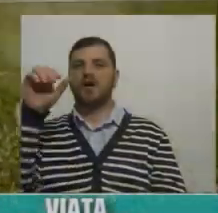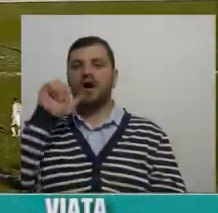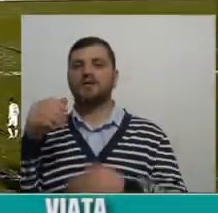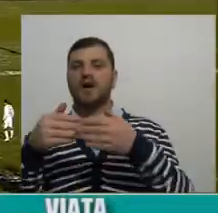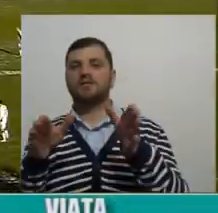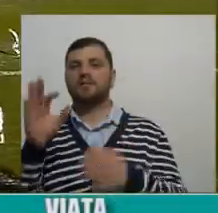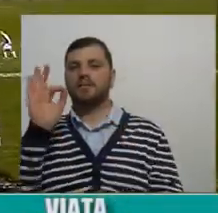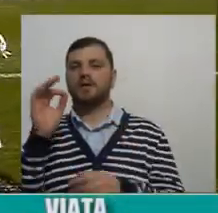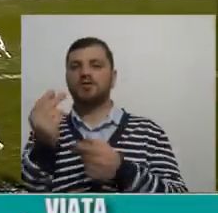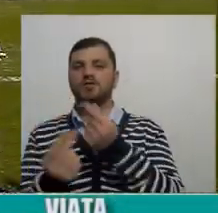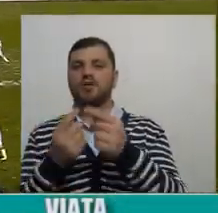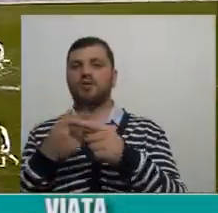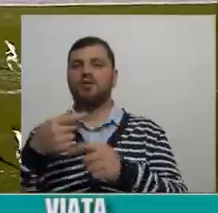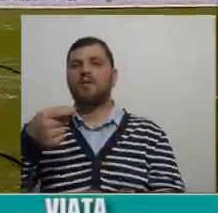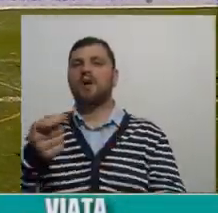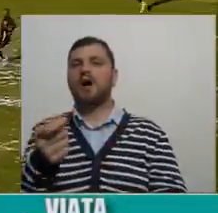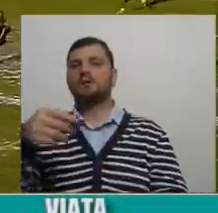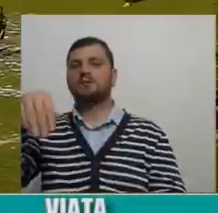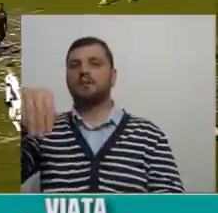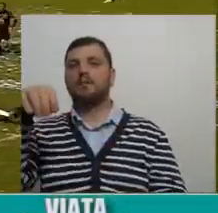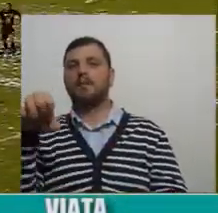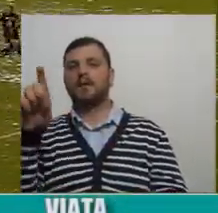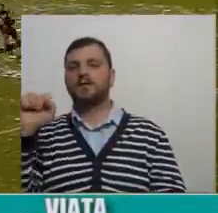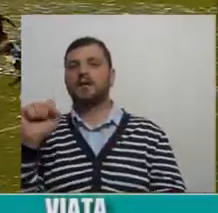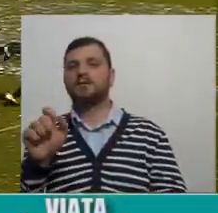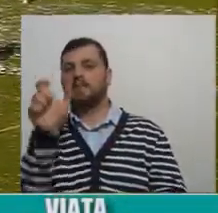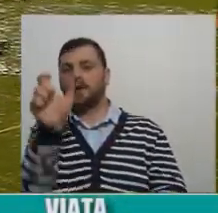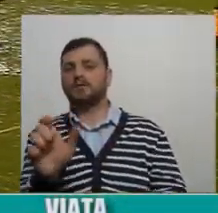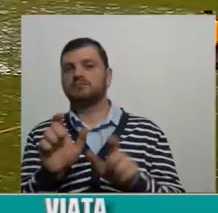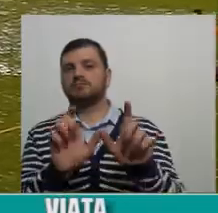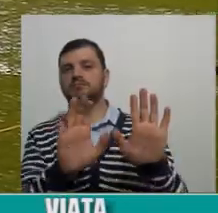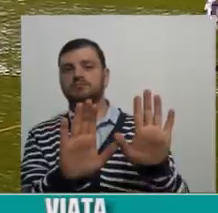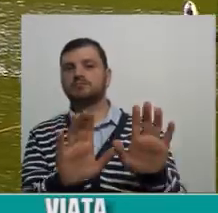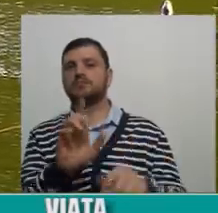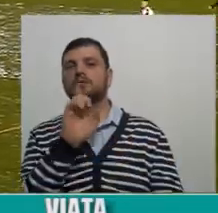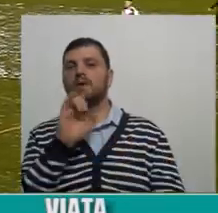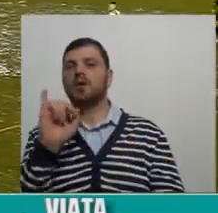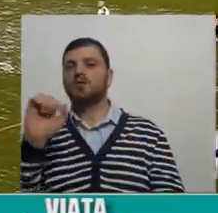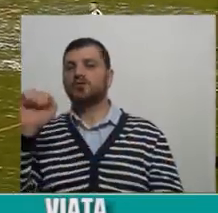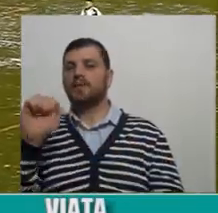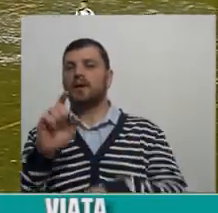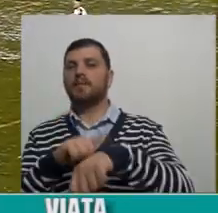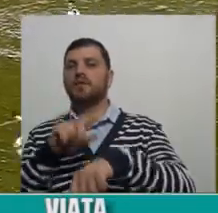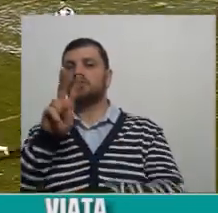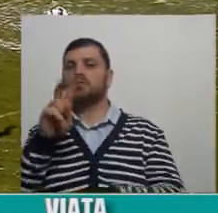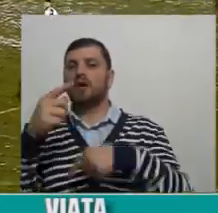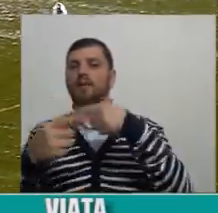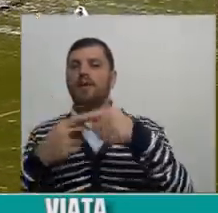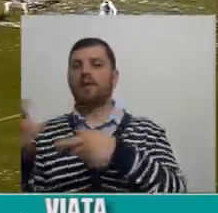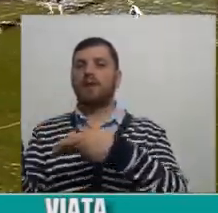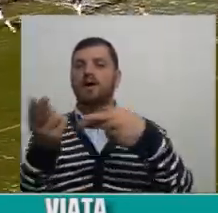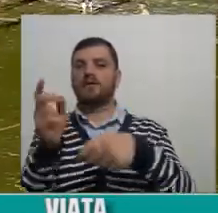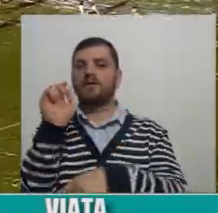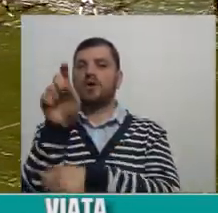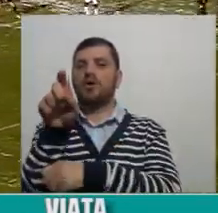FC Argeș a început perfect meciul cu Gazmetan Mediaș. Iuri a respins de pe linia porții șutul lui Ionuț Șerban din minutul 2,